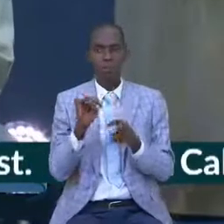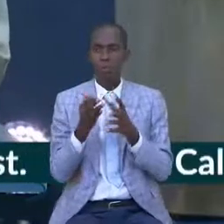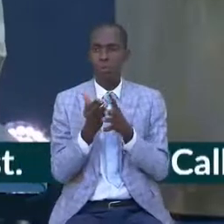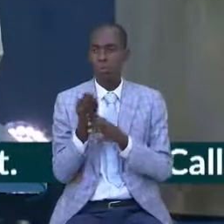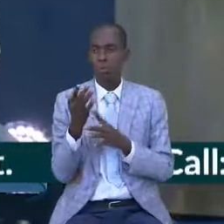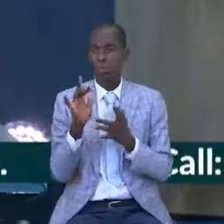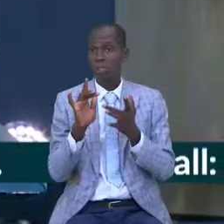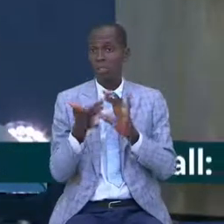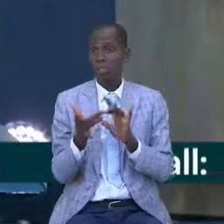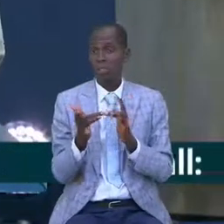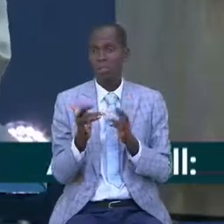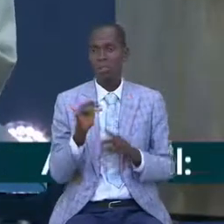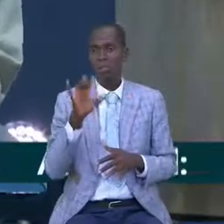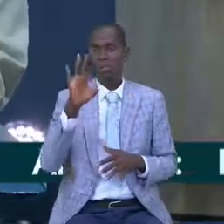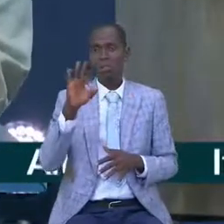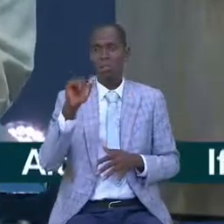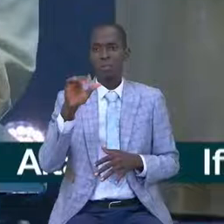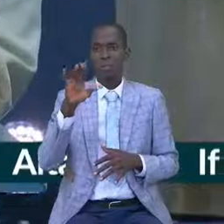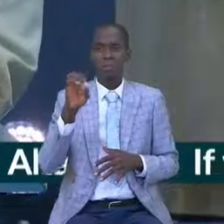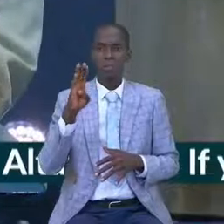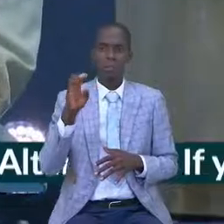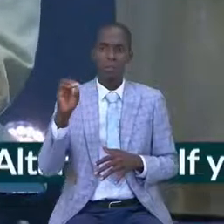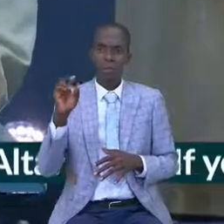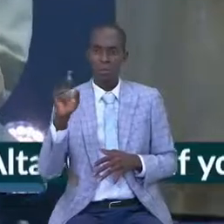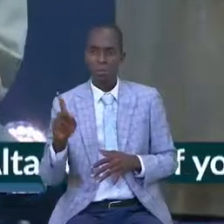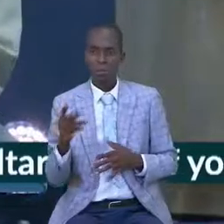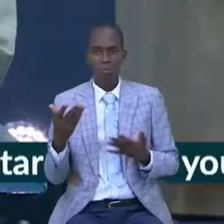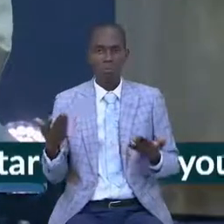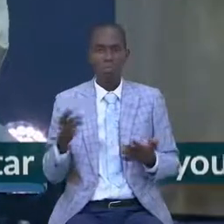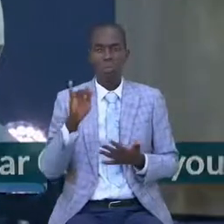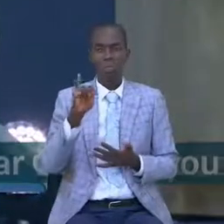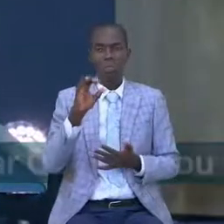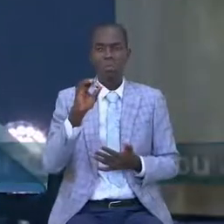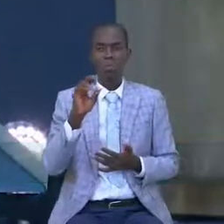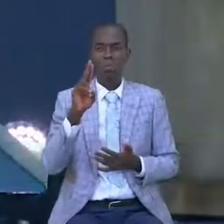Ceux qui sont en ligne, vous avez donné votre